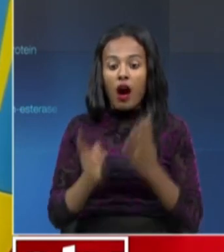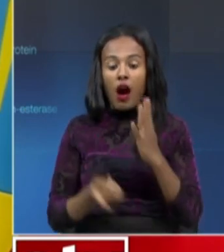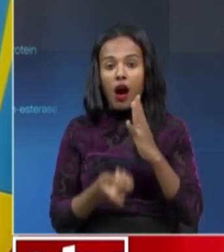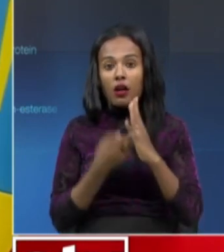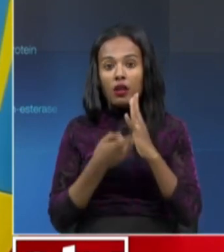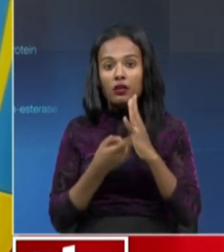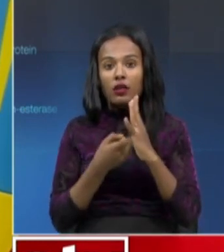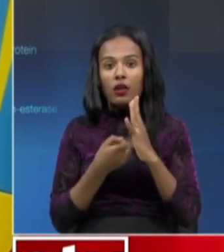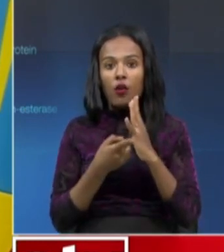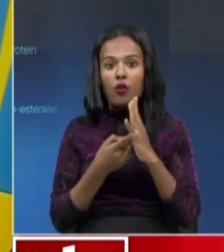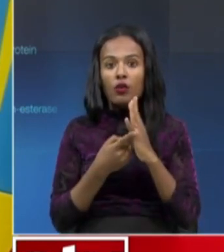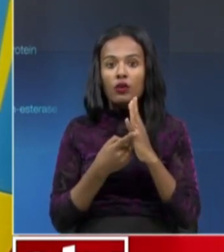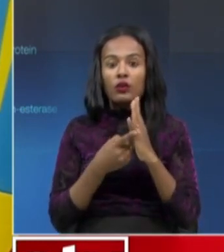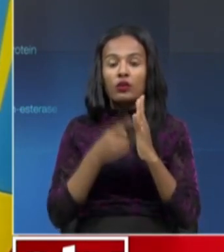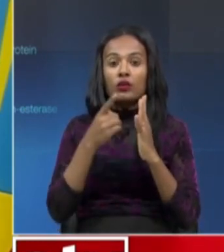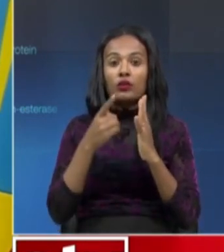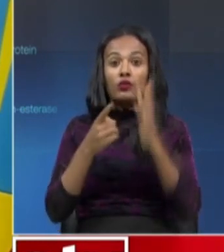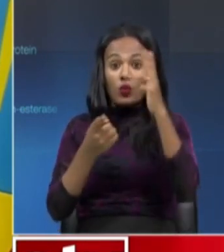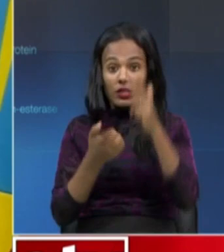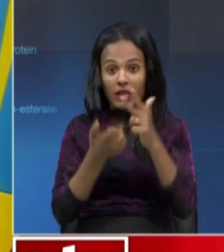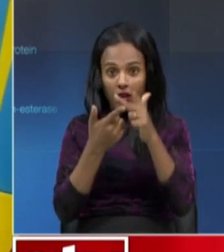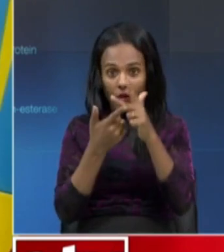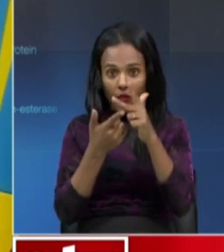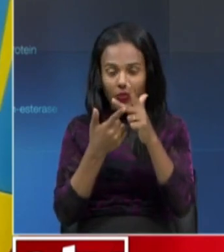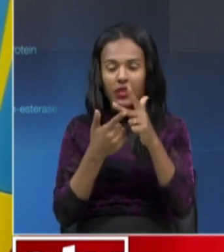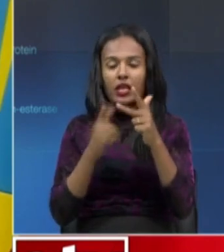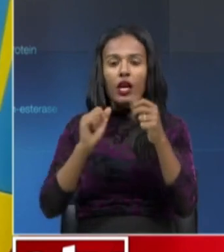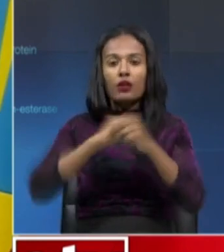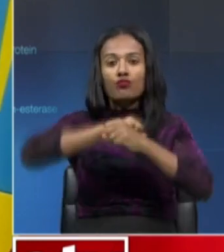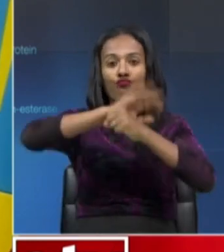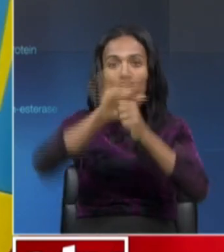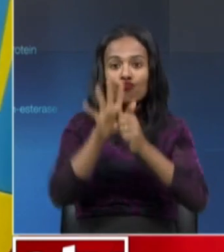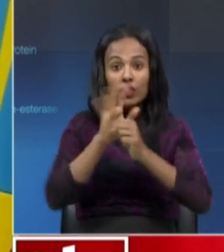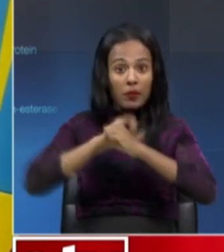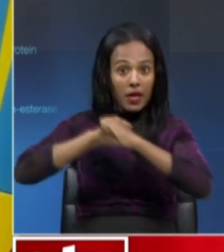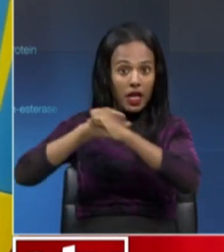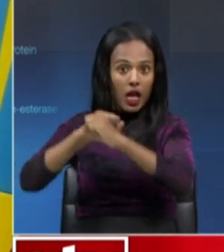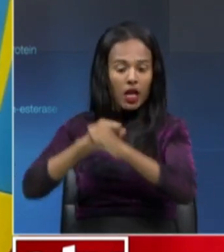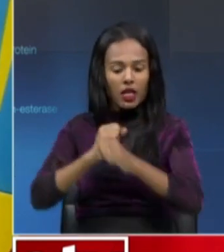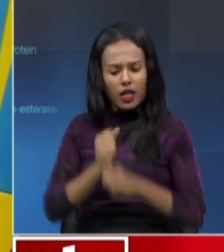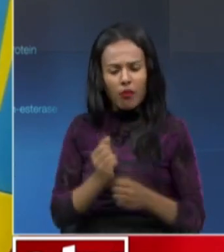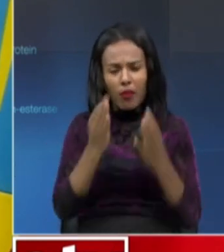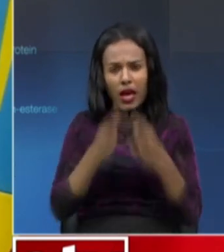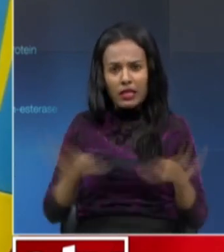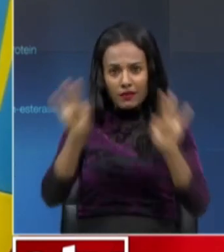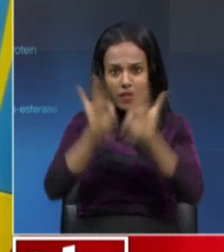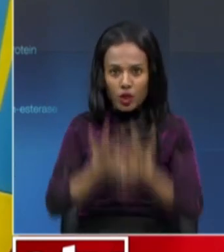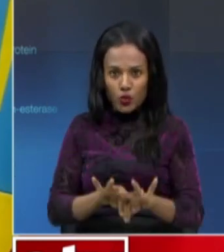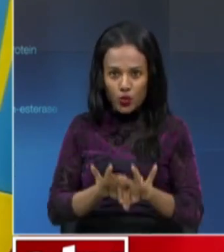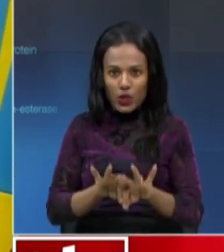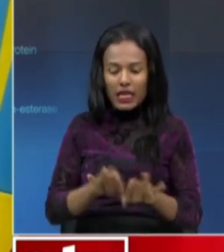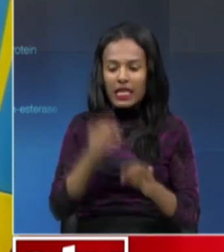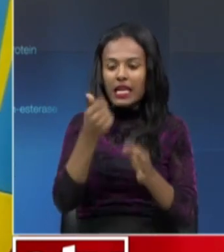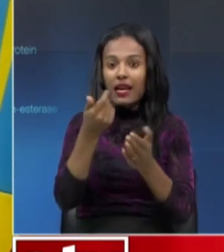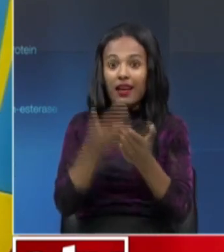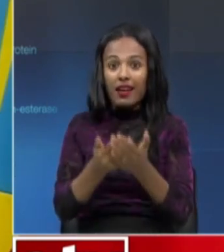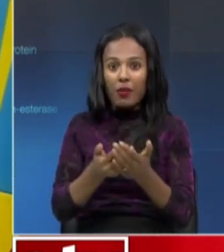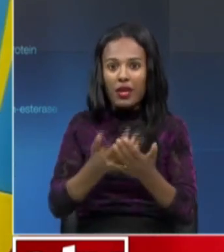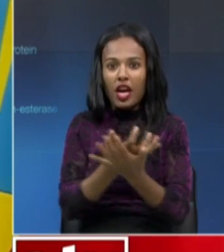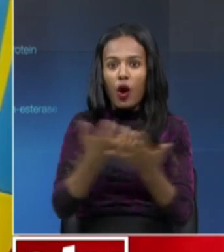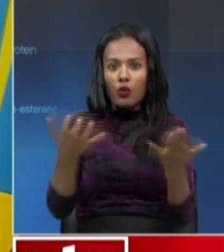አራተኛው የሶስተኛው የኮሮና ወረርሽኝ ለመከላከል የሚያስፈልጉ የገቢ እቃዎች